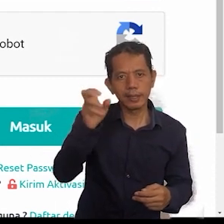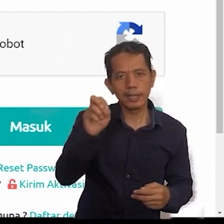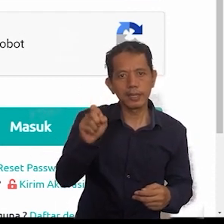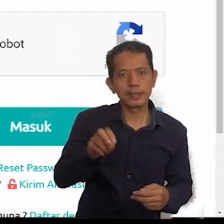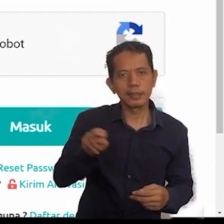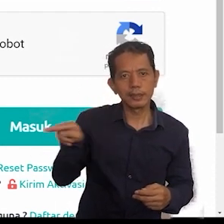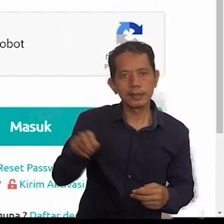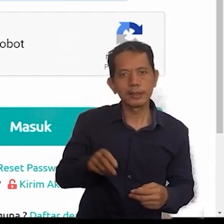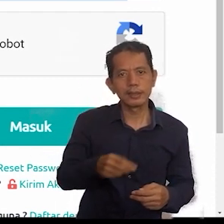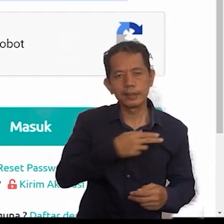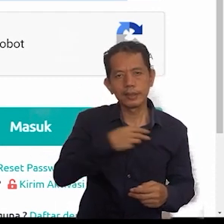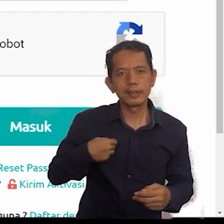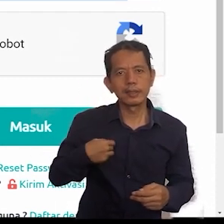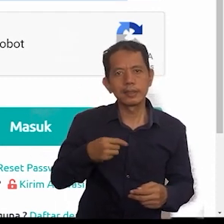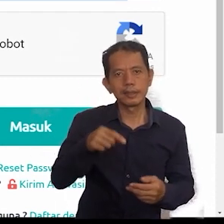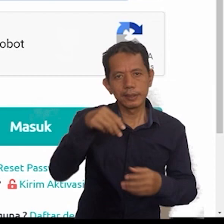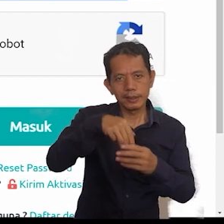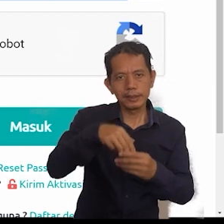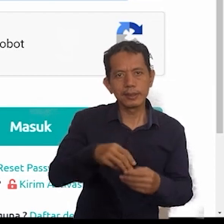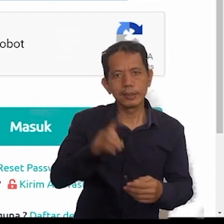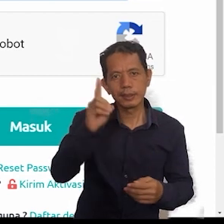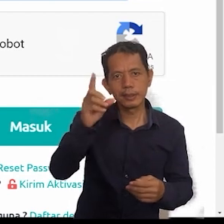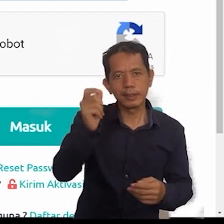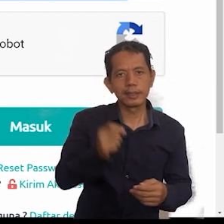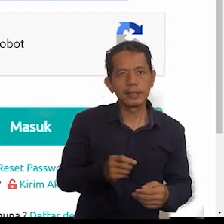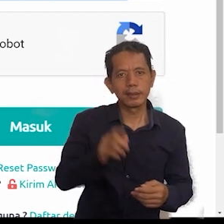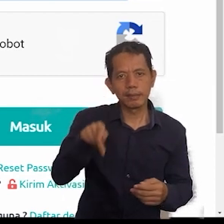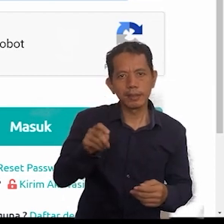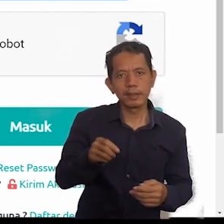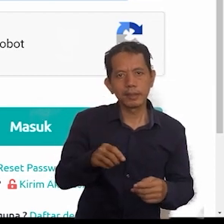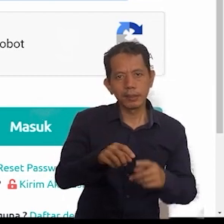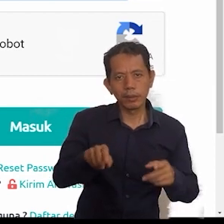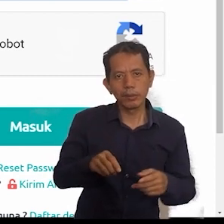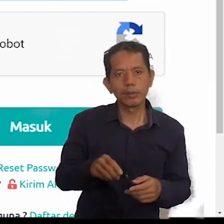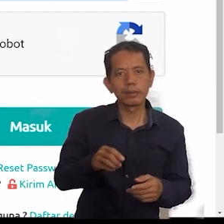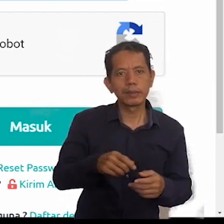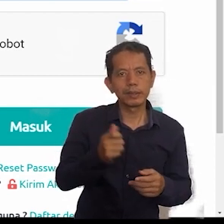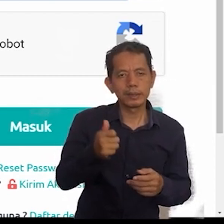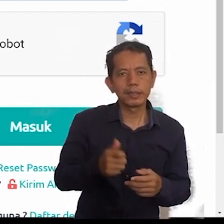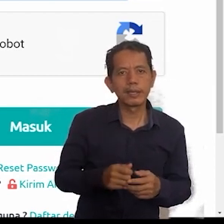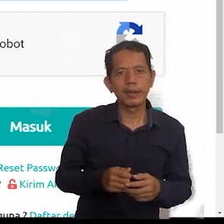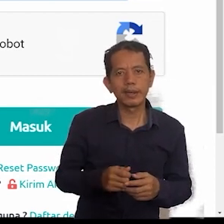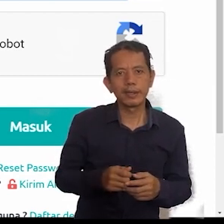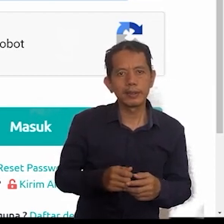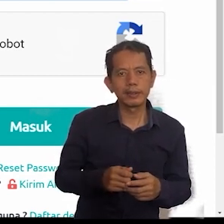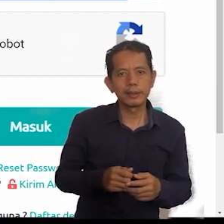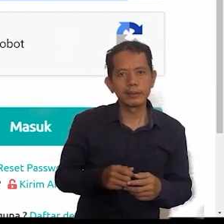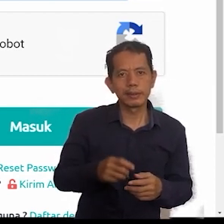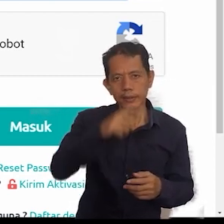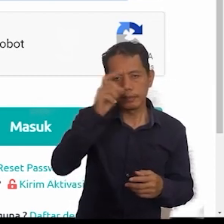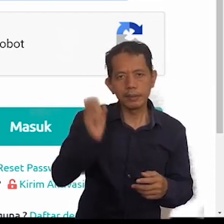dan isi data pada kolom yang tersedia, seperti data email dan